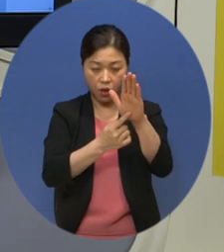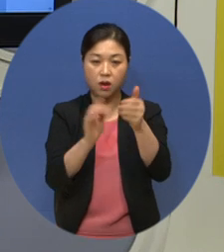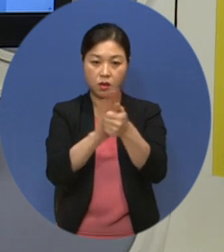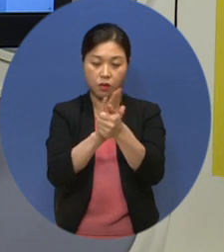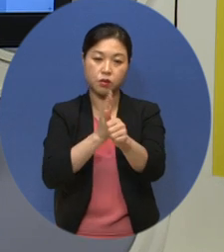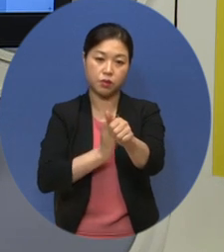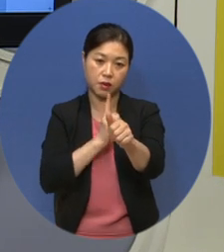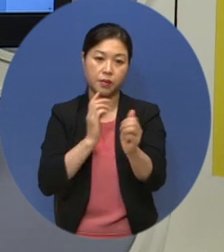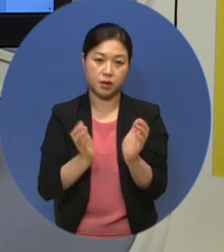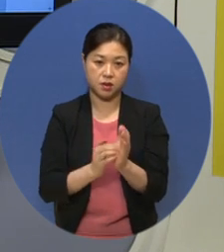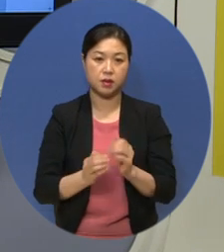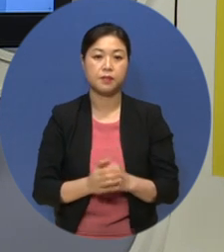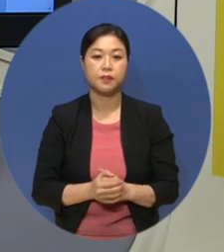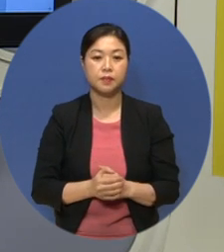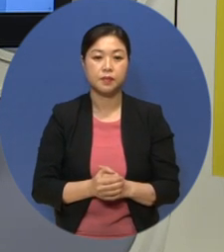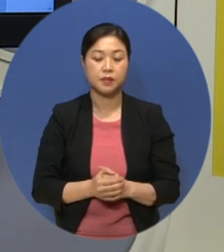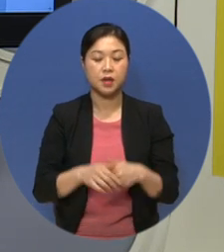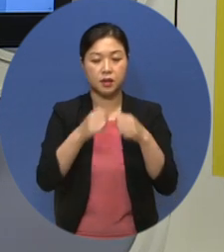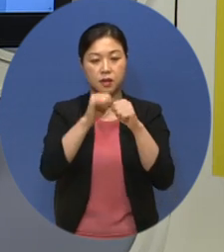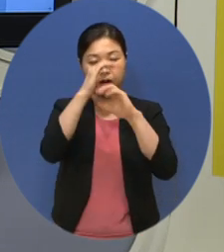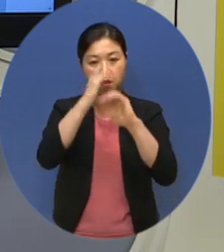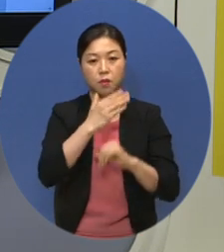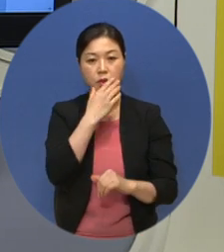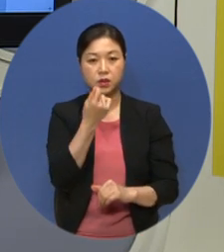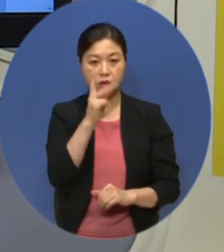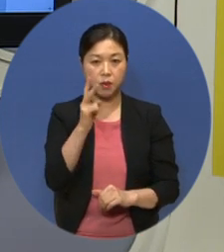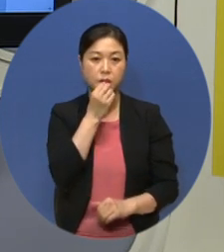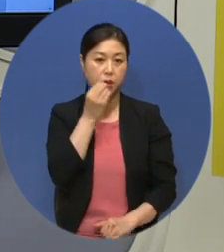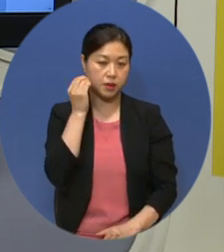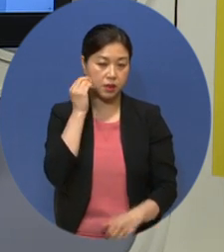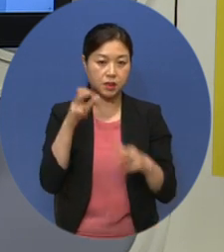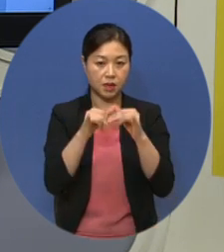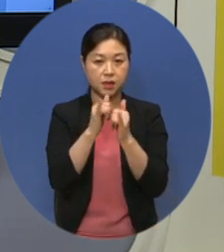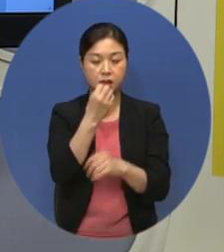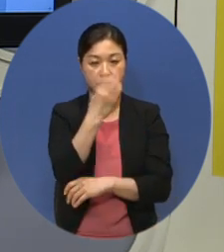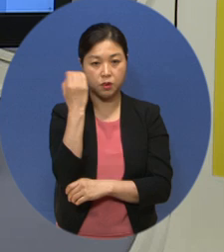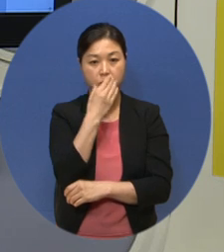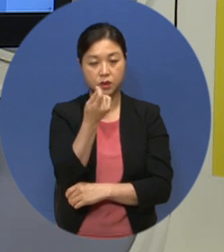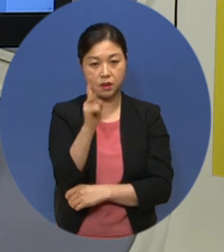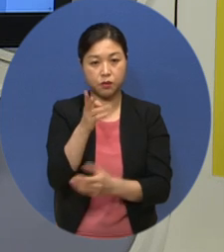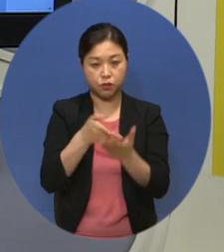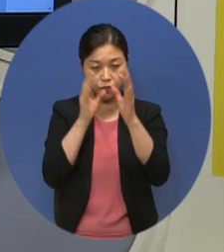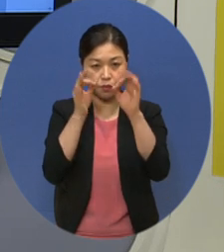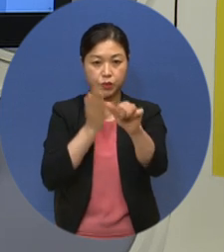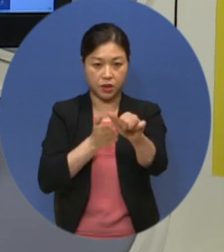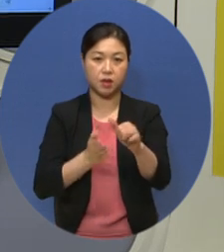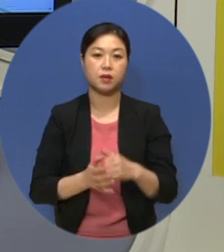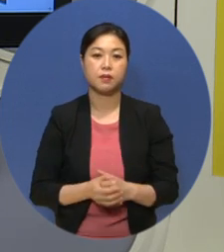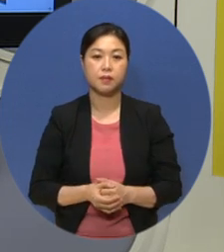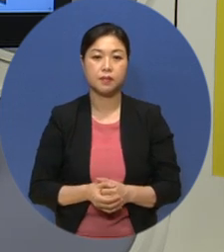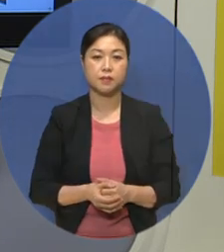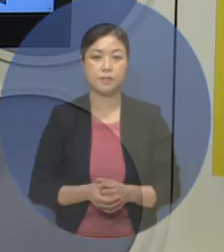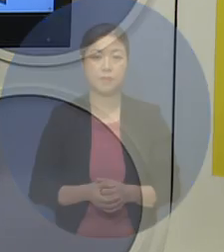이밖에 자세한 사항은 외 편 우스 홈페이지와 장애인 신문 복지 tv 뉴스를 통해 확인할 수 있습니다